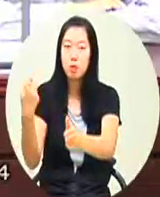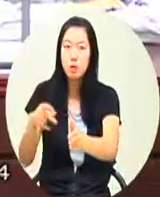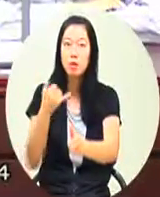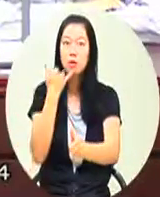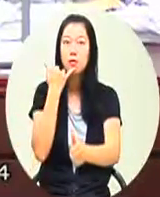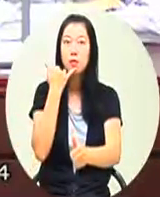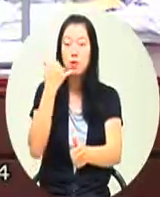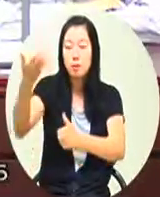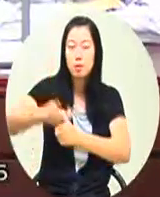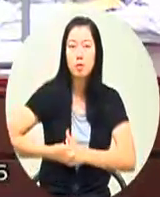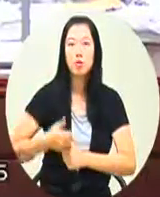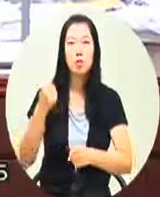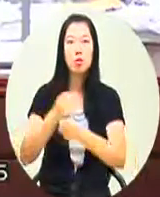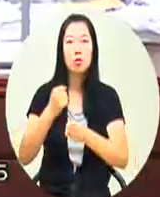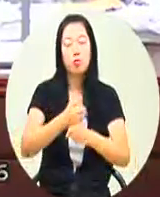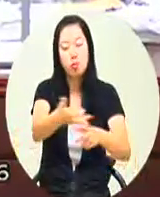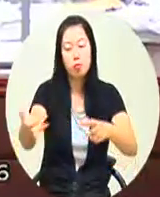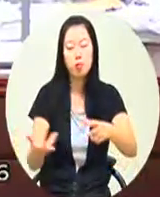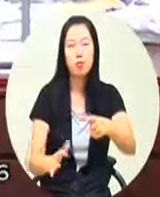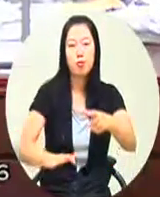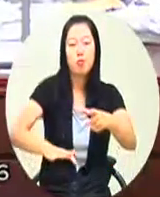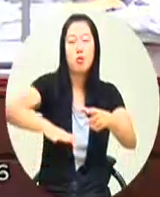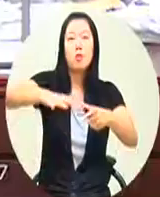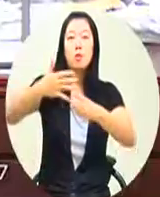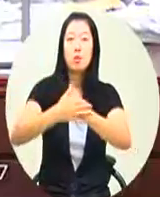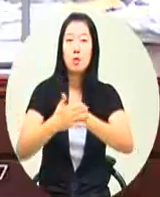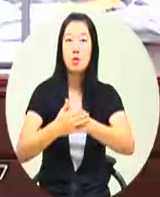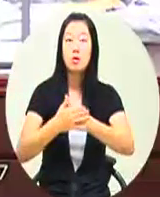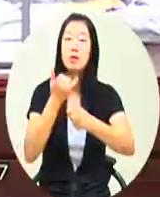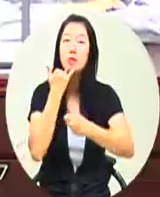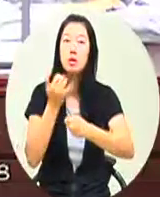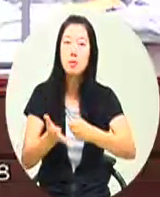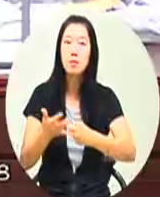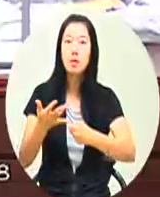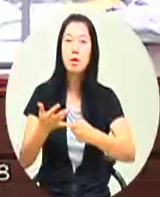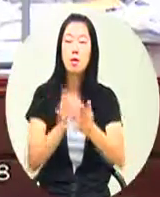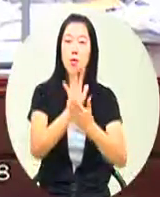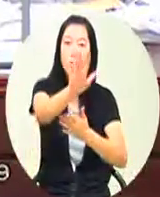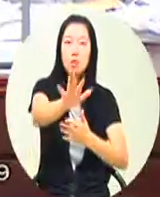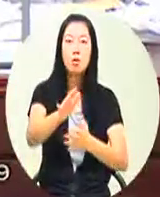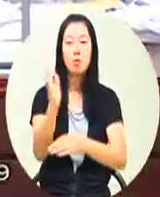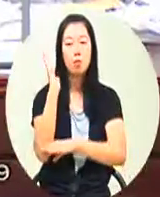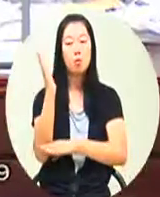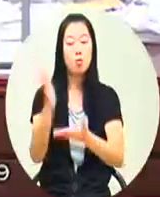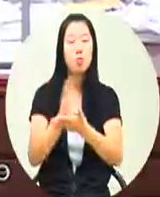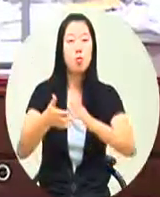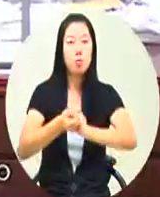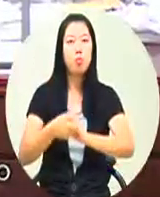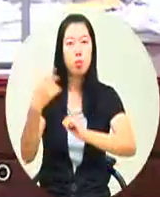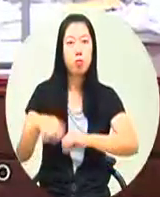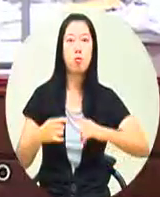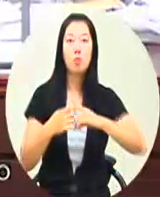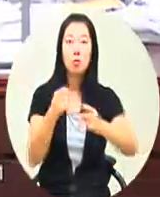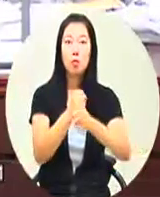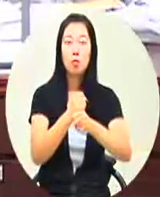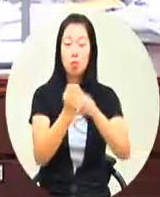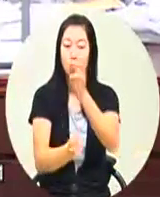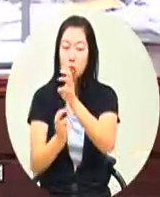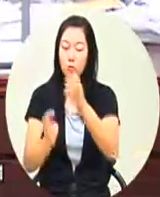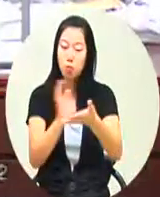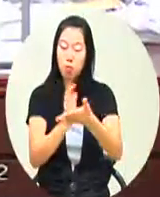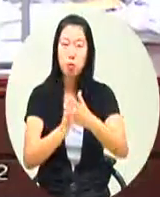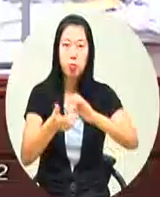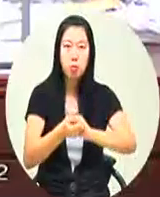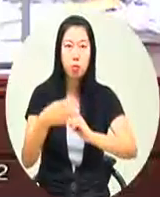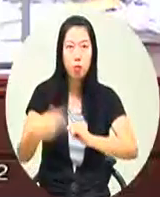洪空间。所以未来这个案子如果营建署核定，我们会去做整个区域的测量，然后去做整个流域